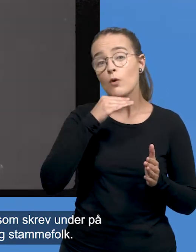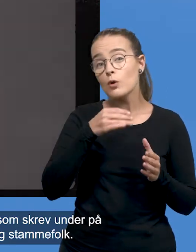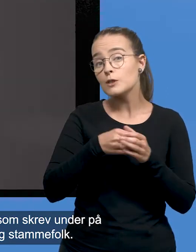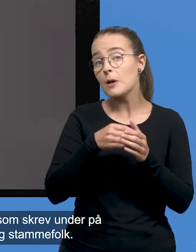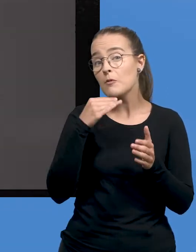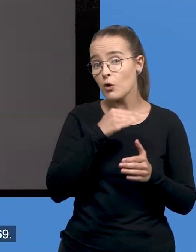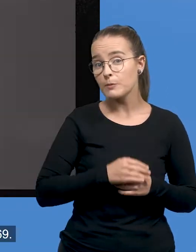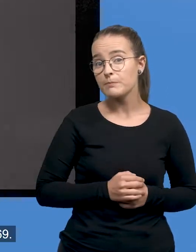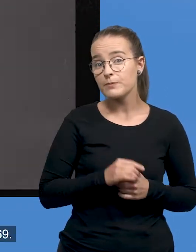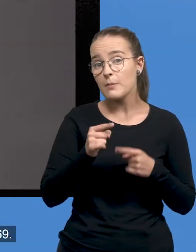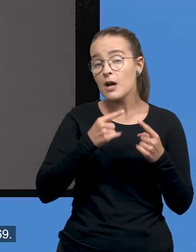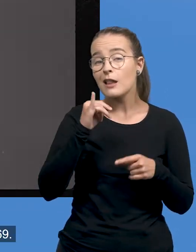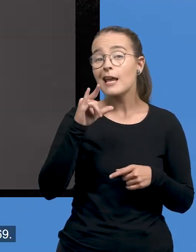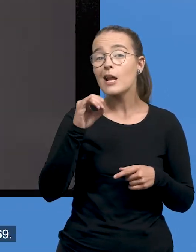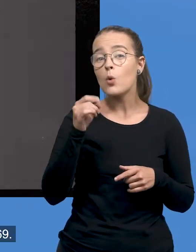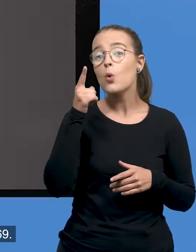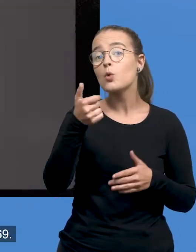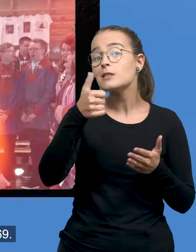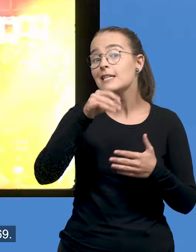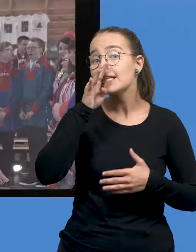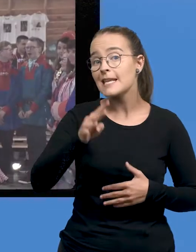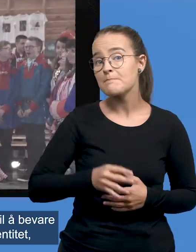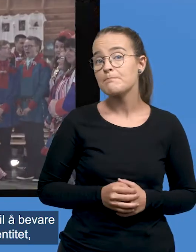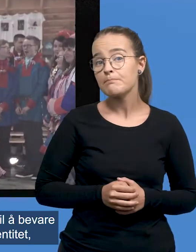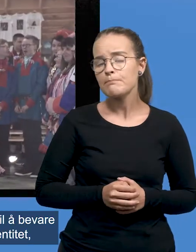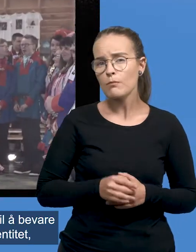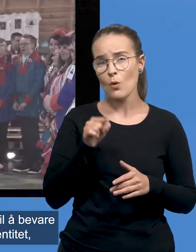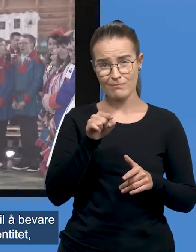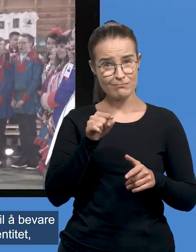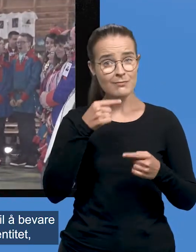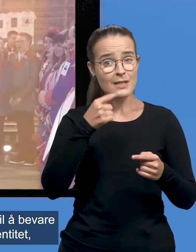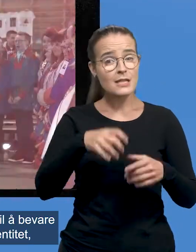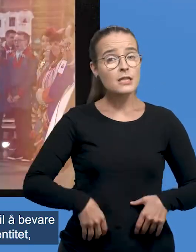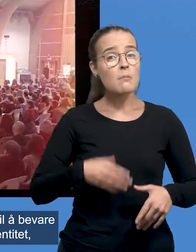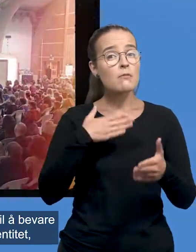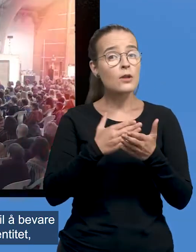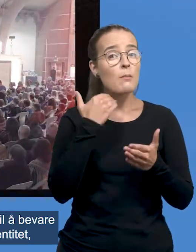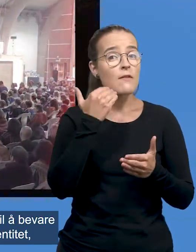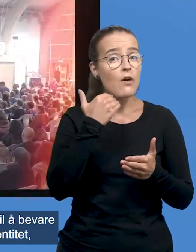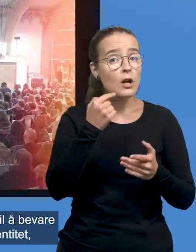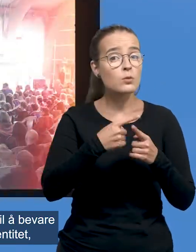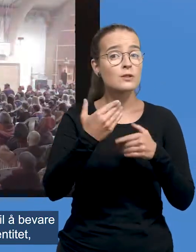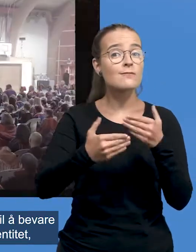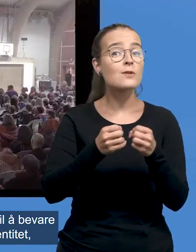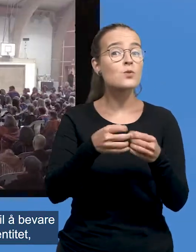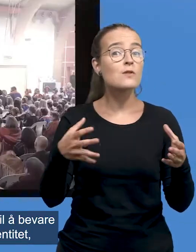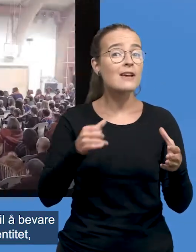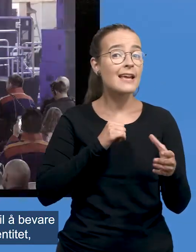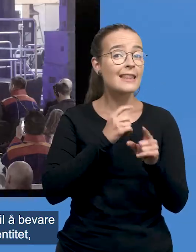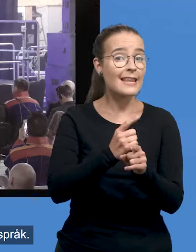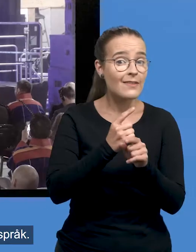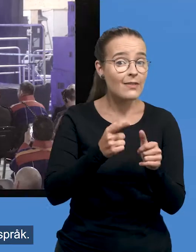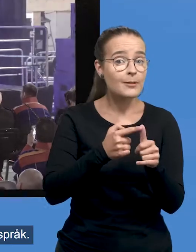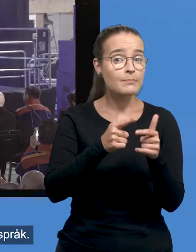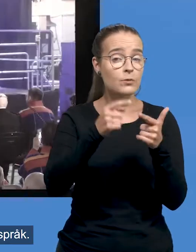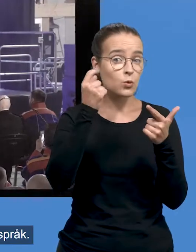og stammefolk, som er kalt ILO 169. Og den sier at samer har rett til å bevare og videreutvikle sin